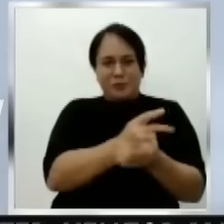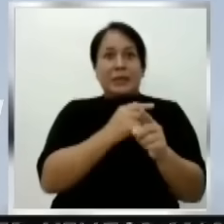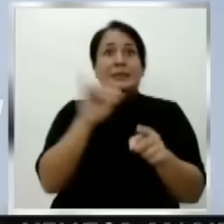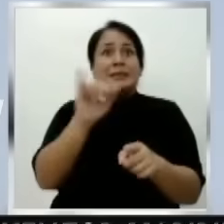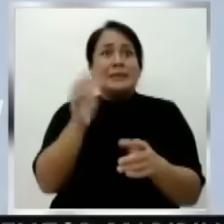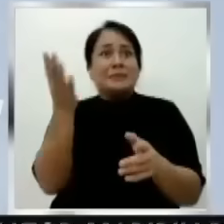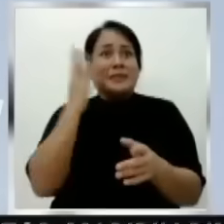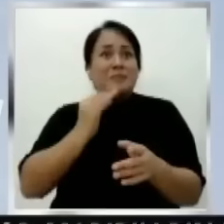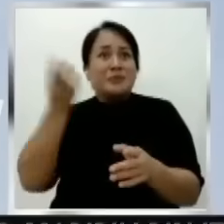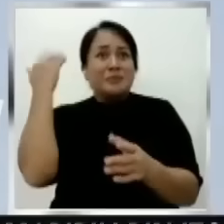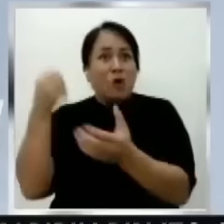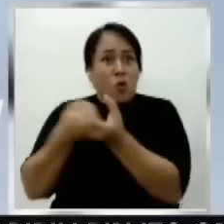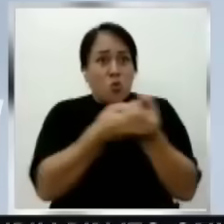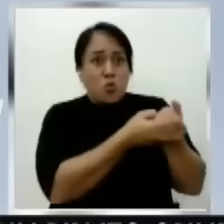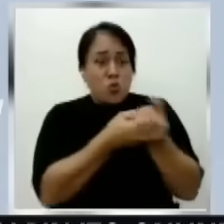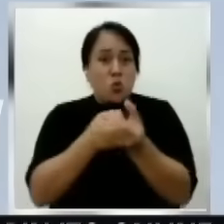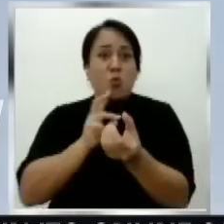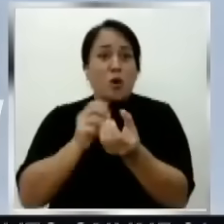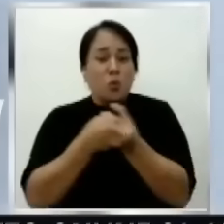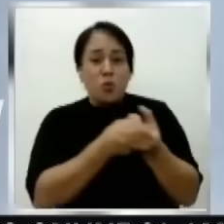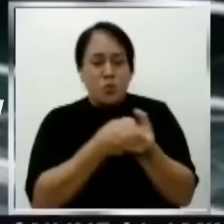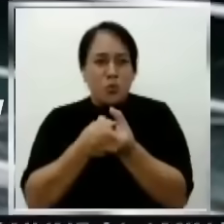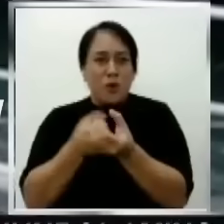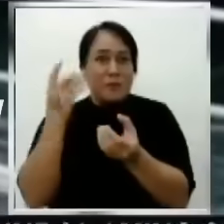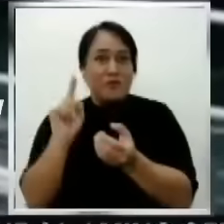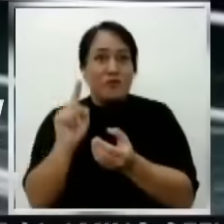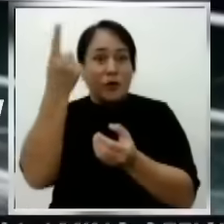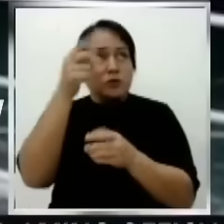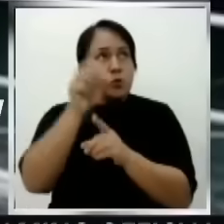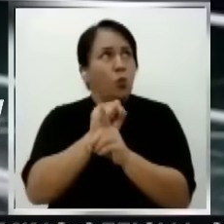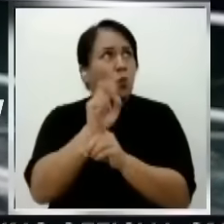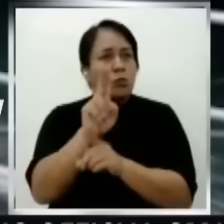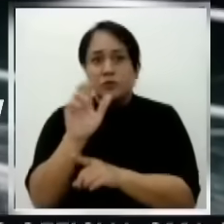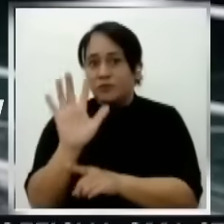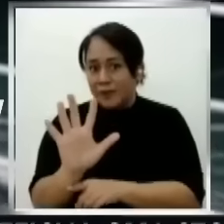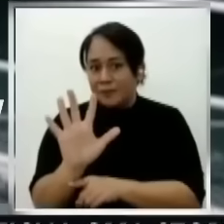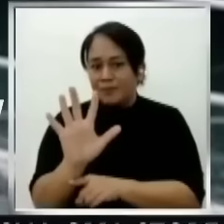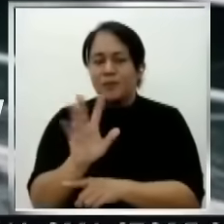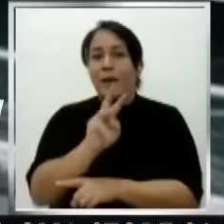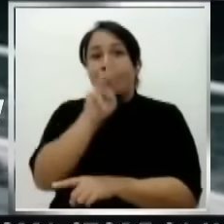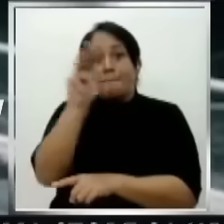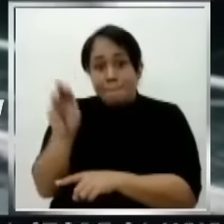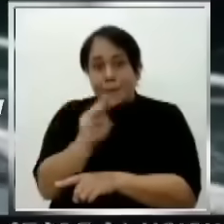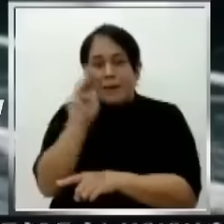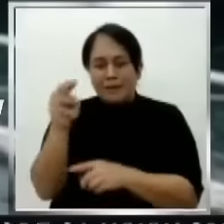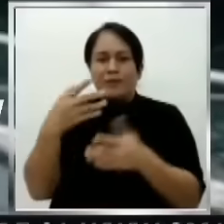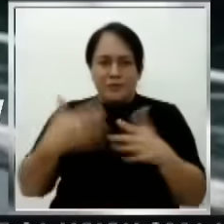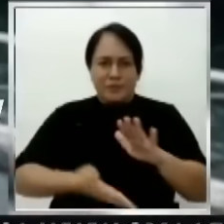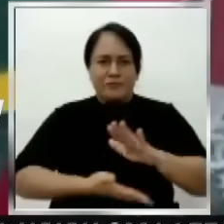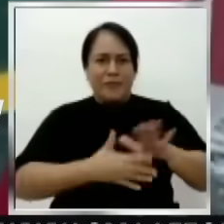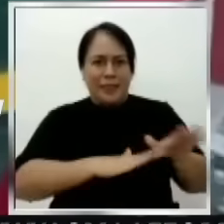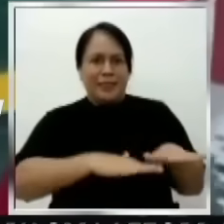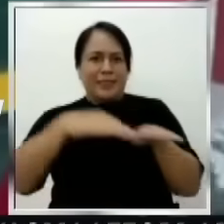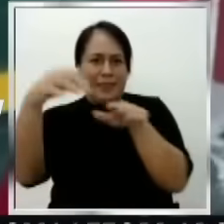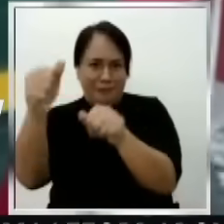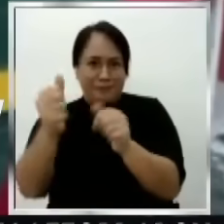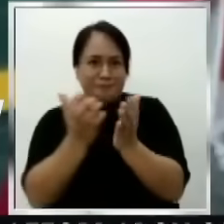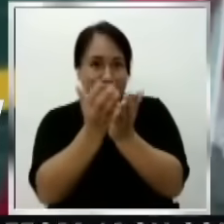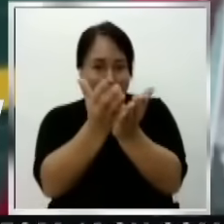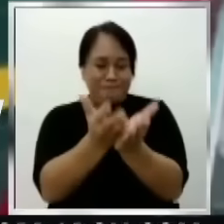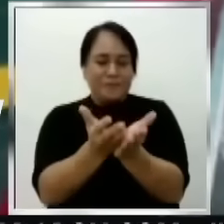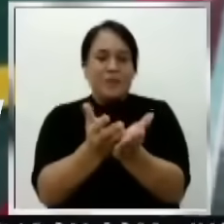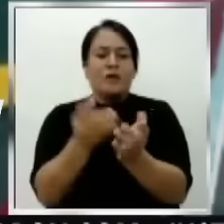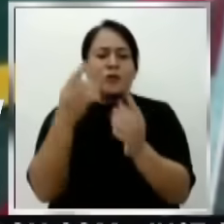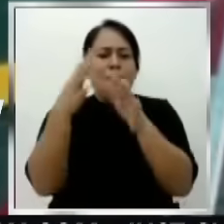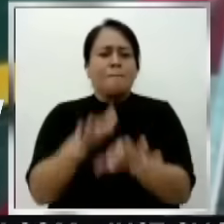Guard sa naunang resupply mission noong August 5. Lunes ng umaga, nakalis na ang mga resupply boats para sa importanteng